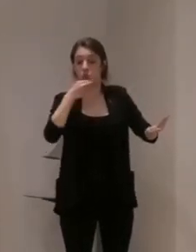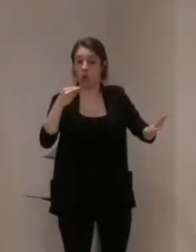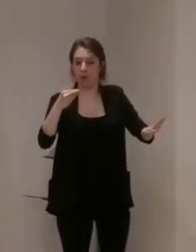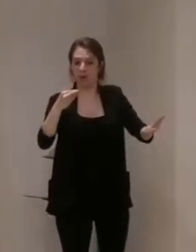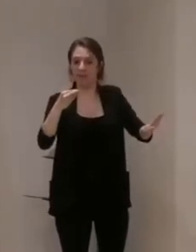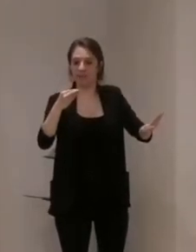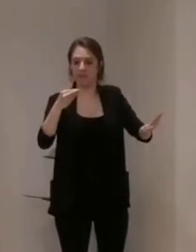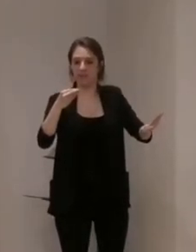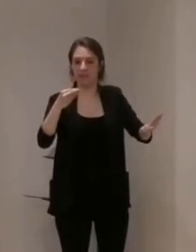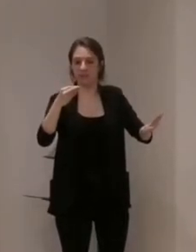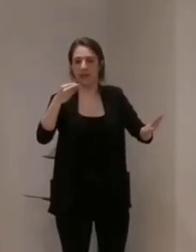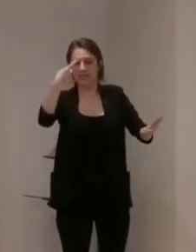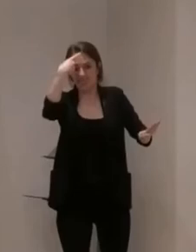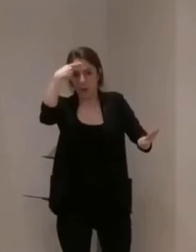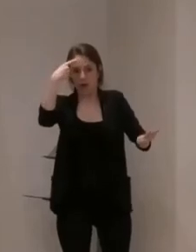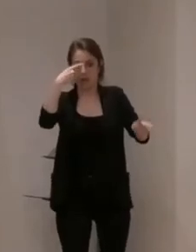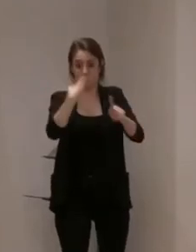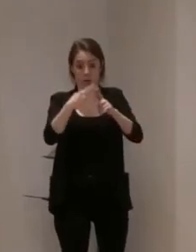també té aquesta memòria,